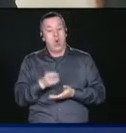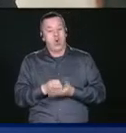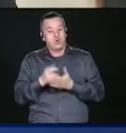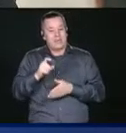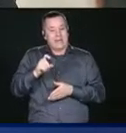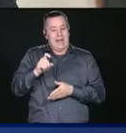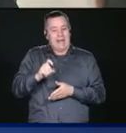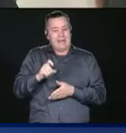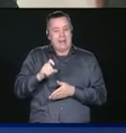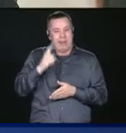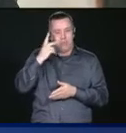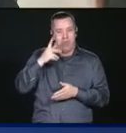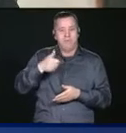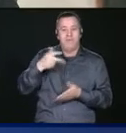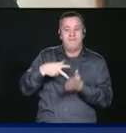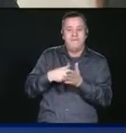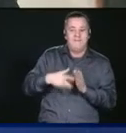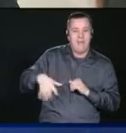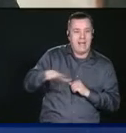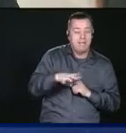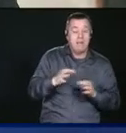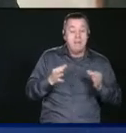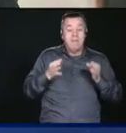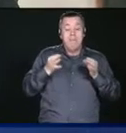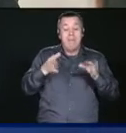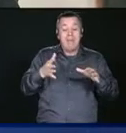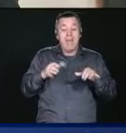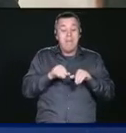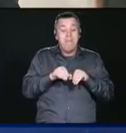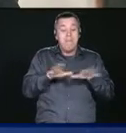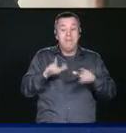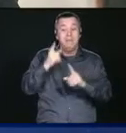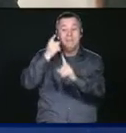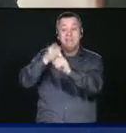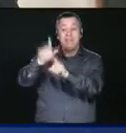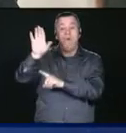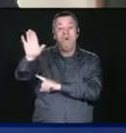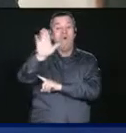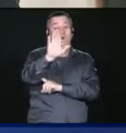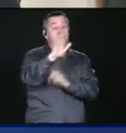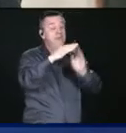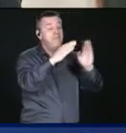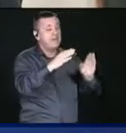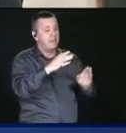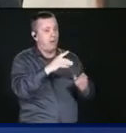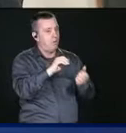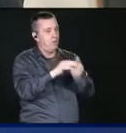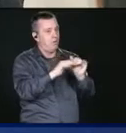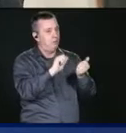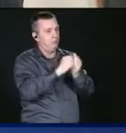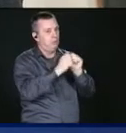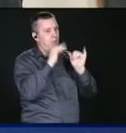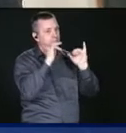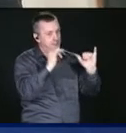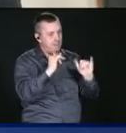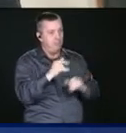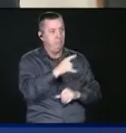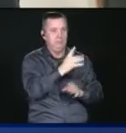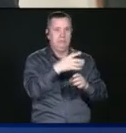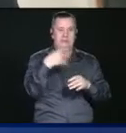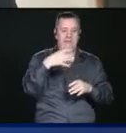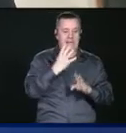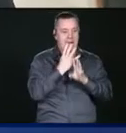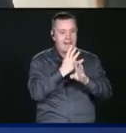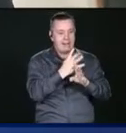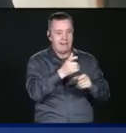plus vulnérables. Et pendant la pandémie, leur mission ne change pas. Au contraire, ils desservent une clientèle